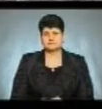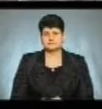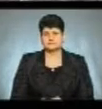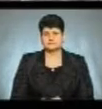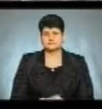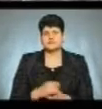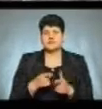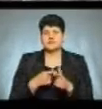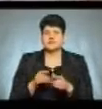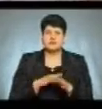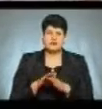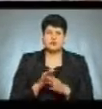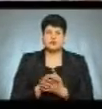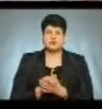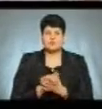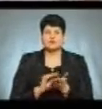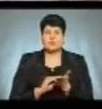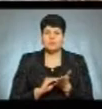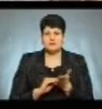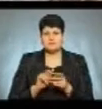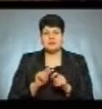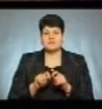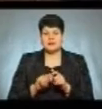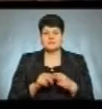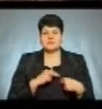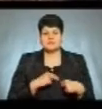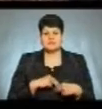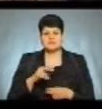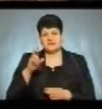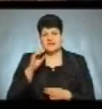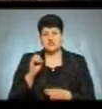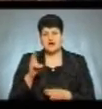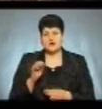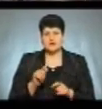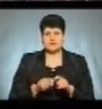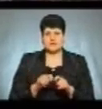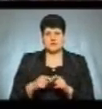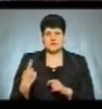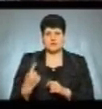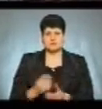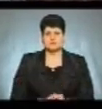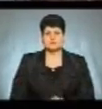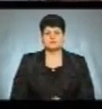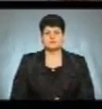Чи виконало товариство «Біобластер» припис, перевіряють працівники Держекоінспекції області.